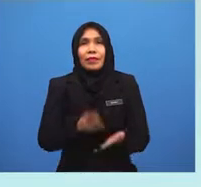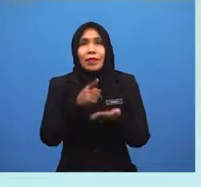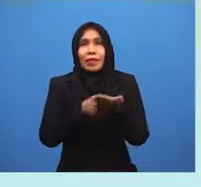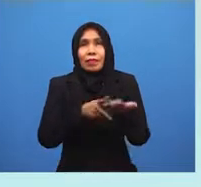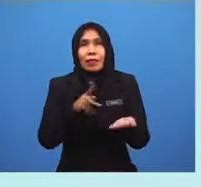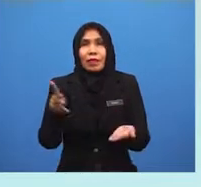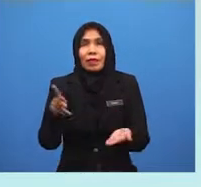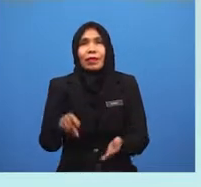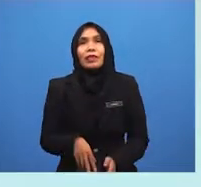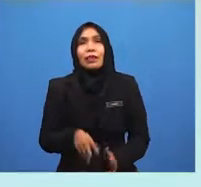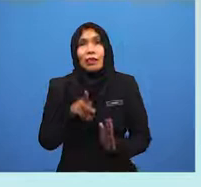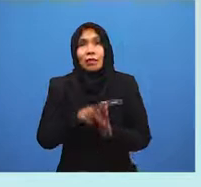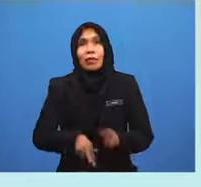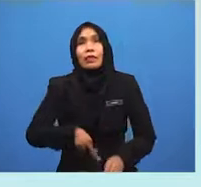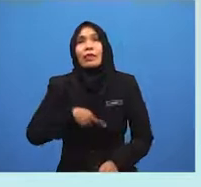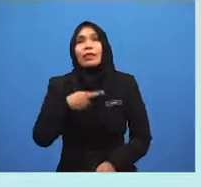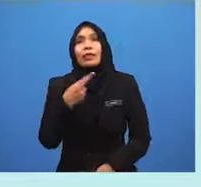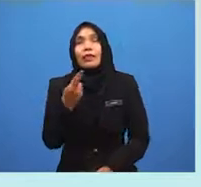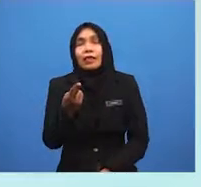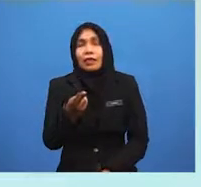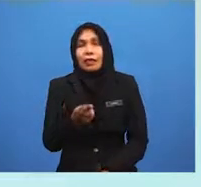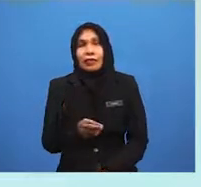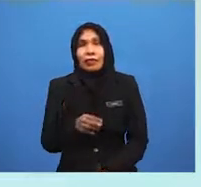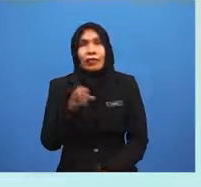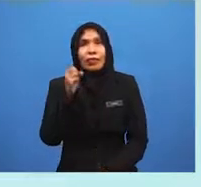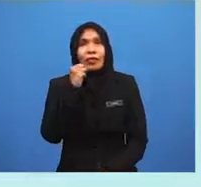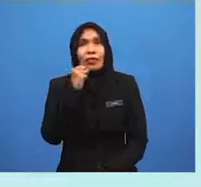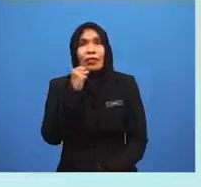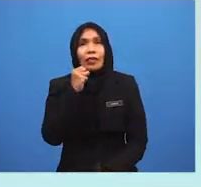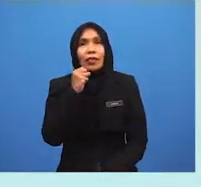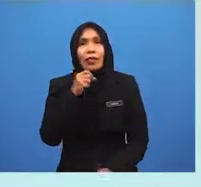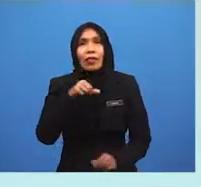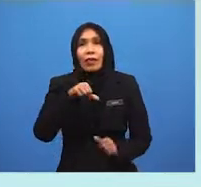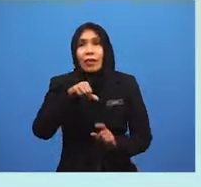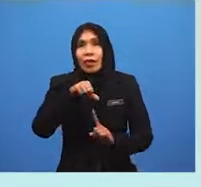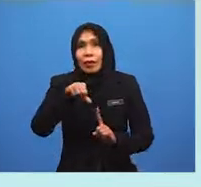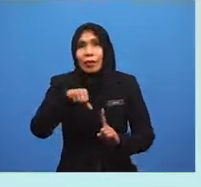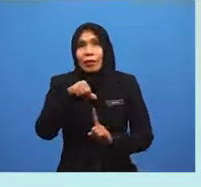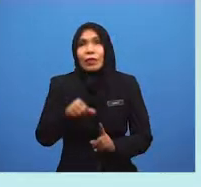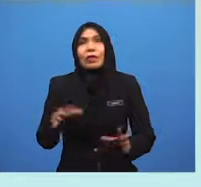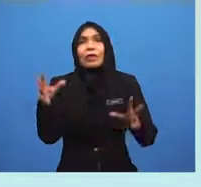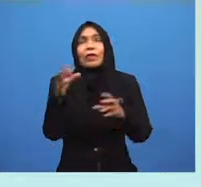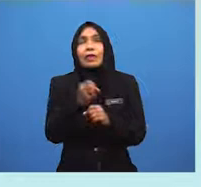apakah perasaan Sarah apabila dapat menyayangi masyarakat?